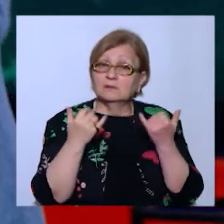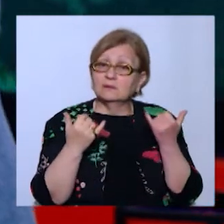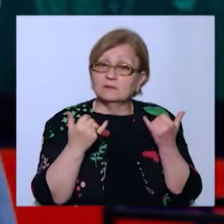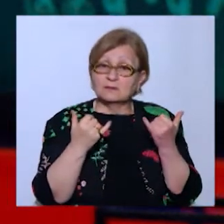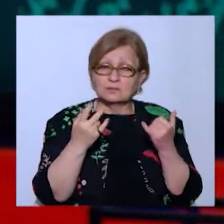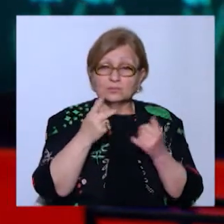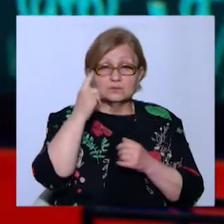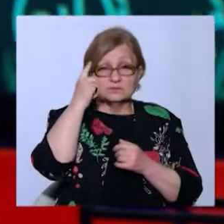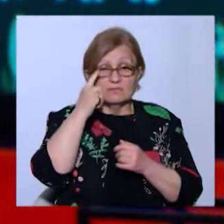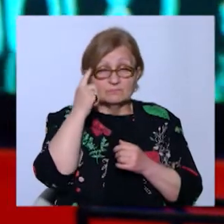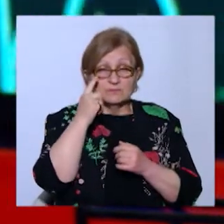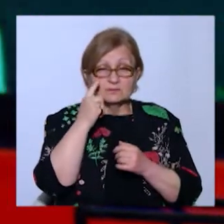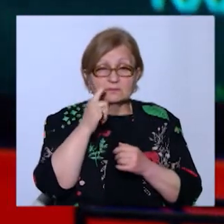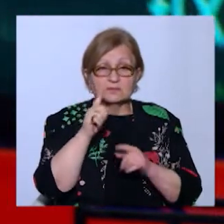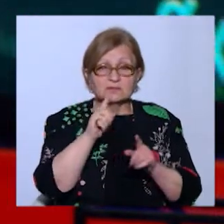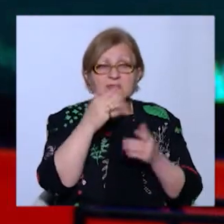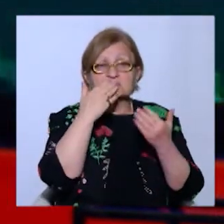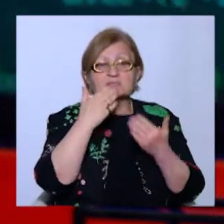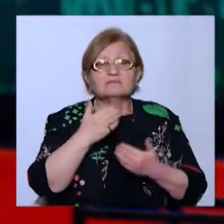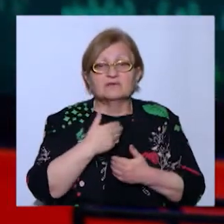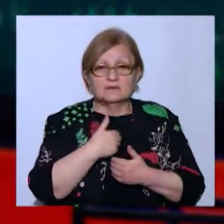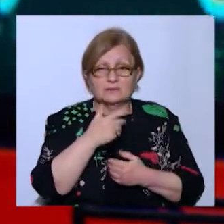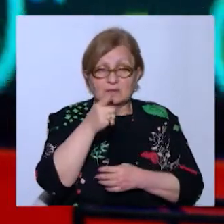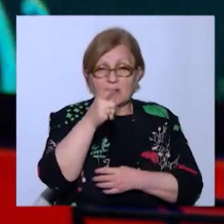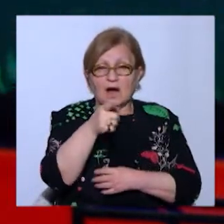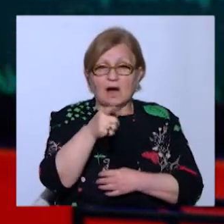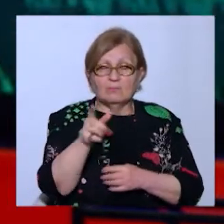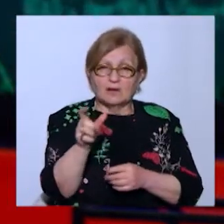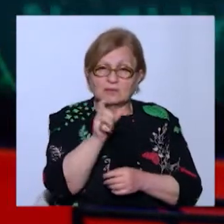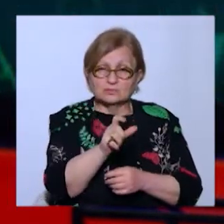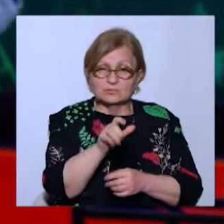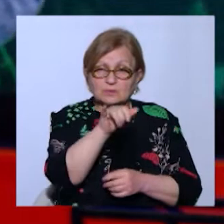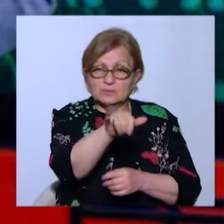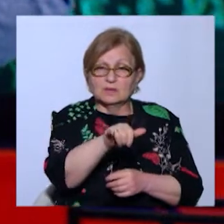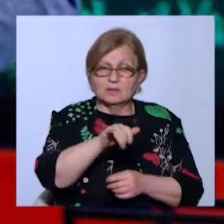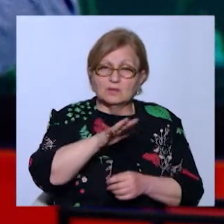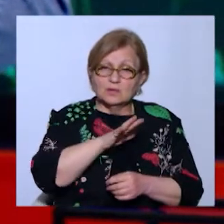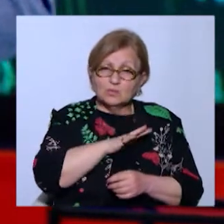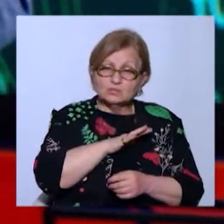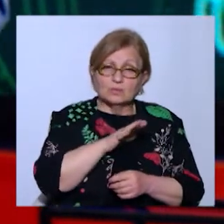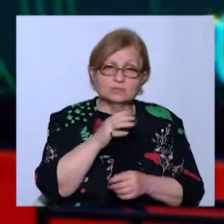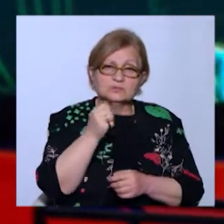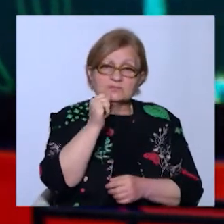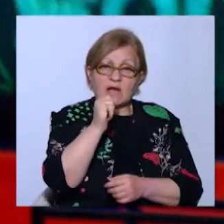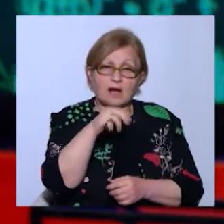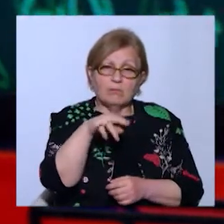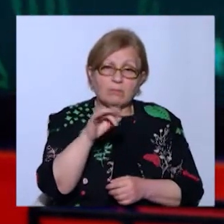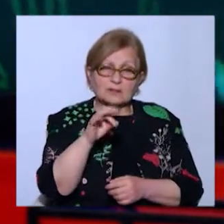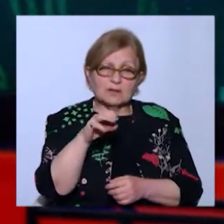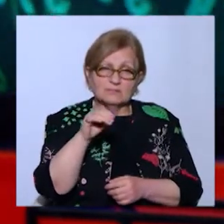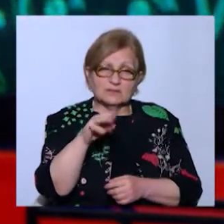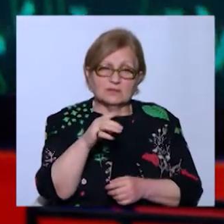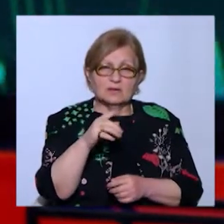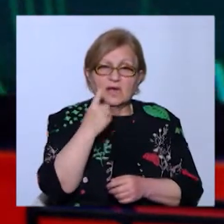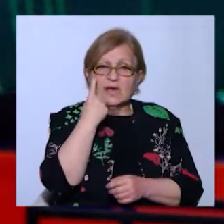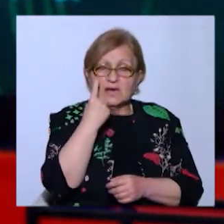ახლა დავფიქრდეთ რას გეკითხებიან, რას გთხოვენ ამ განტოლებას უნდა კონდეს ისეთი აპარამეტრი უნდა შევარჩიოთ რომ ამ განტოლებას კონდეს